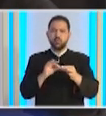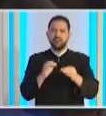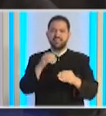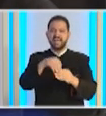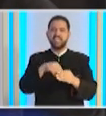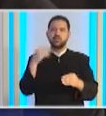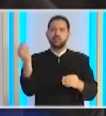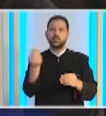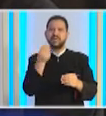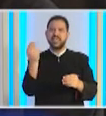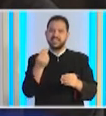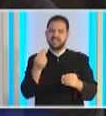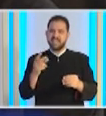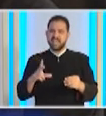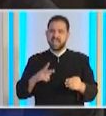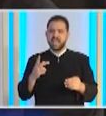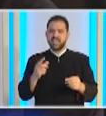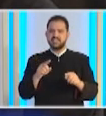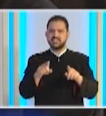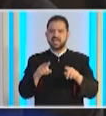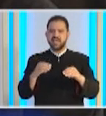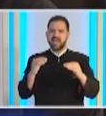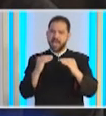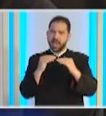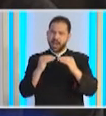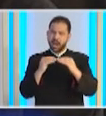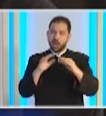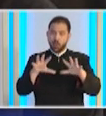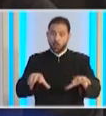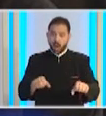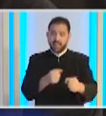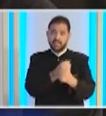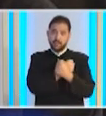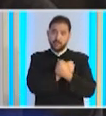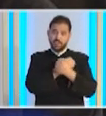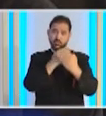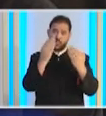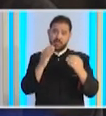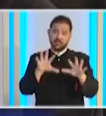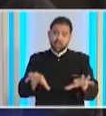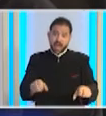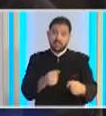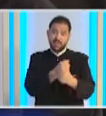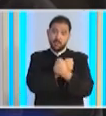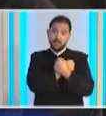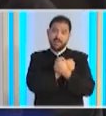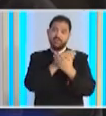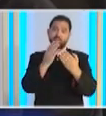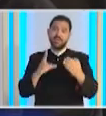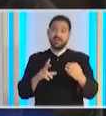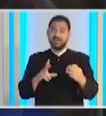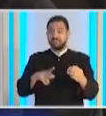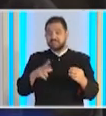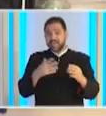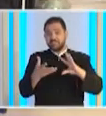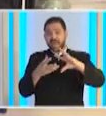te îndumnezei este egal cu a te mântui până la urmă, și a te mântui înseamnă a fi